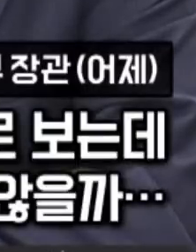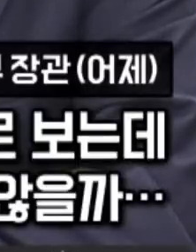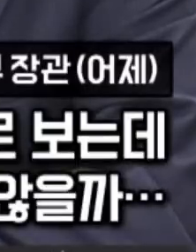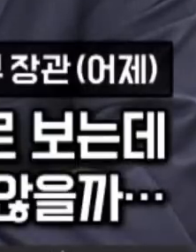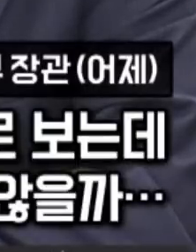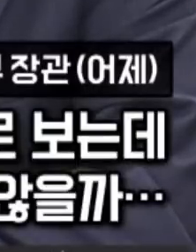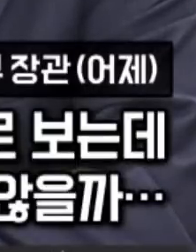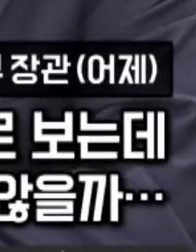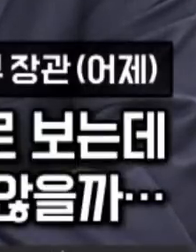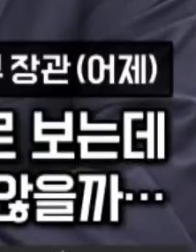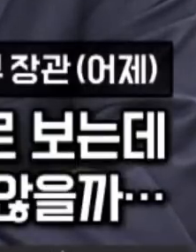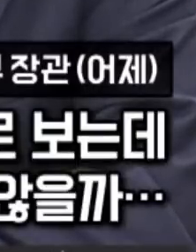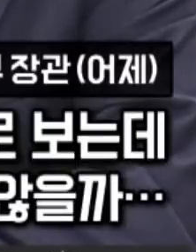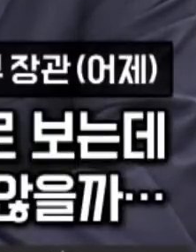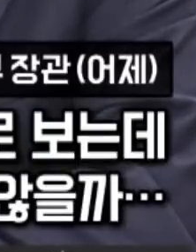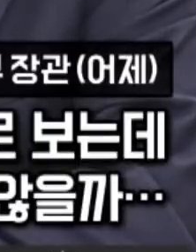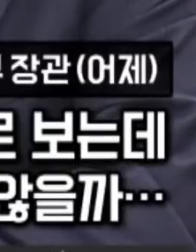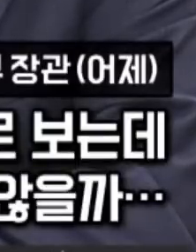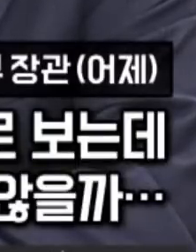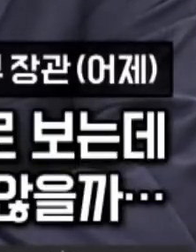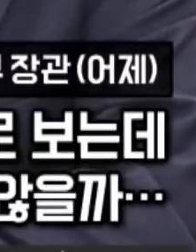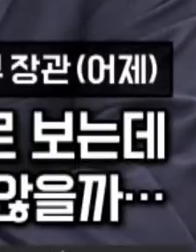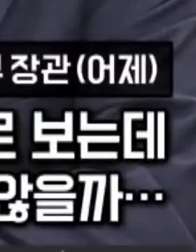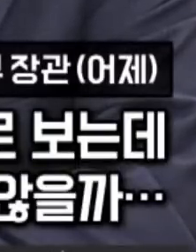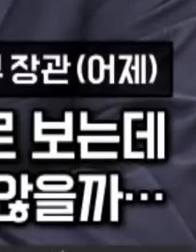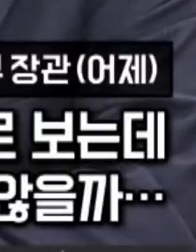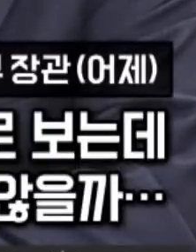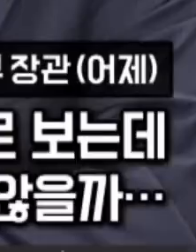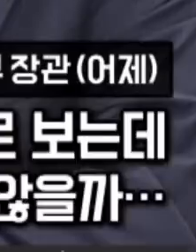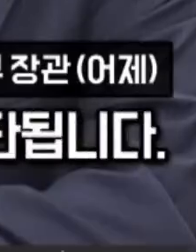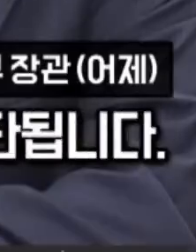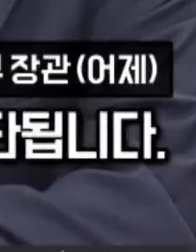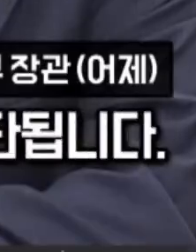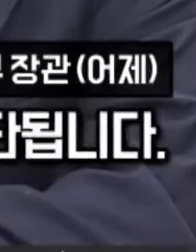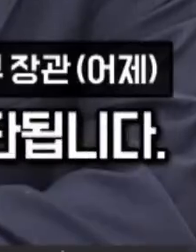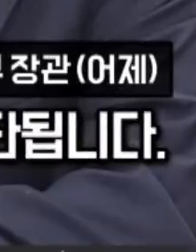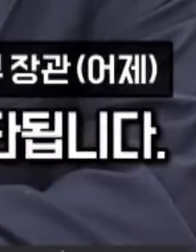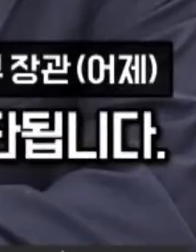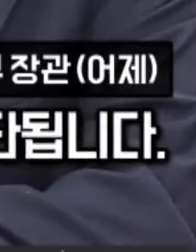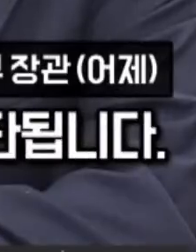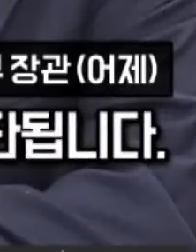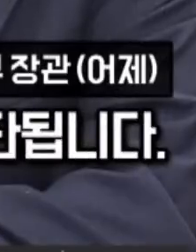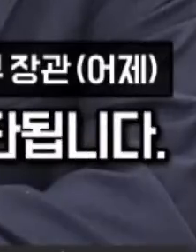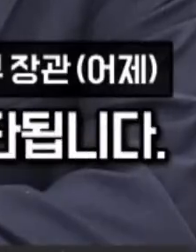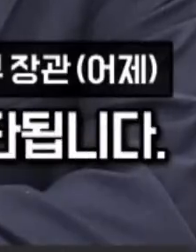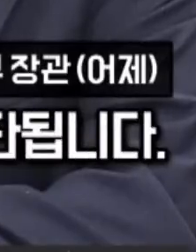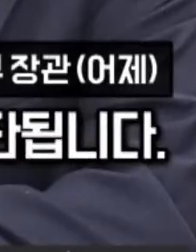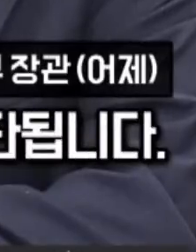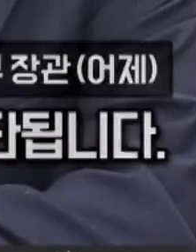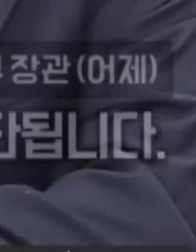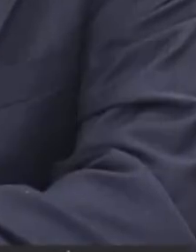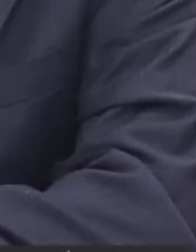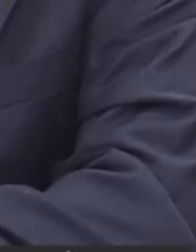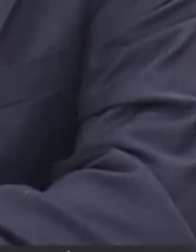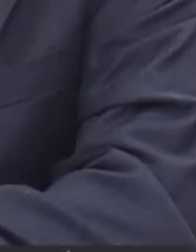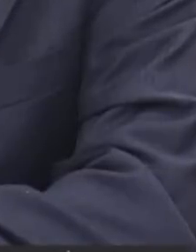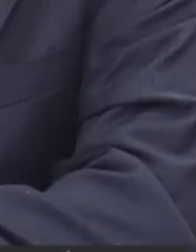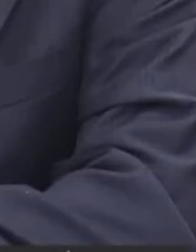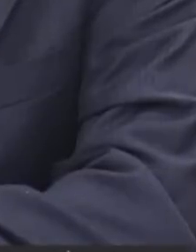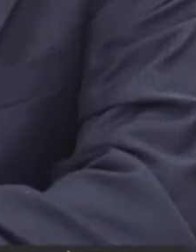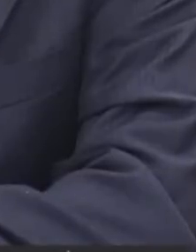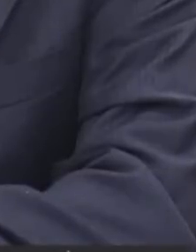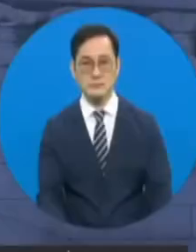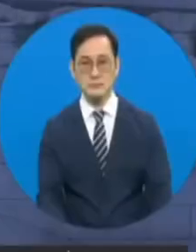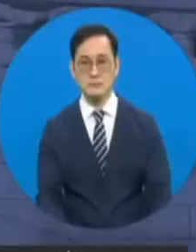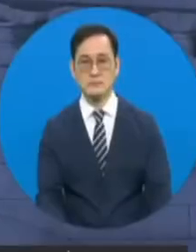아마 그 내일 모레까지 가야 되지 않을 가능성은 한 이틀 정도 더 걸릴 수 있겠다고 판단됩니다